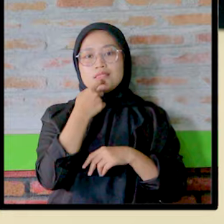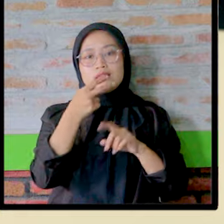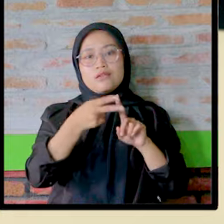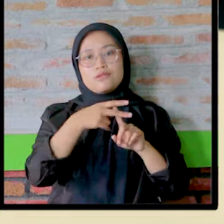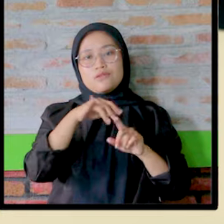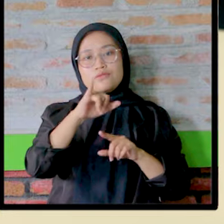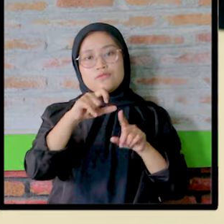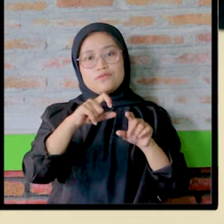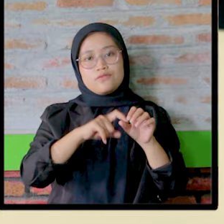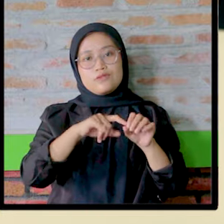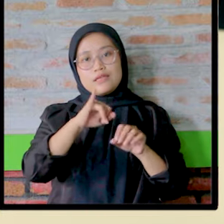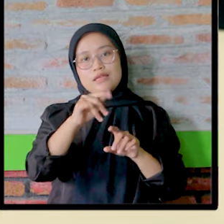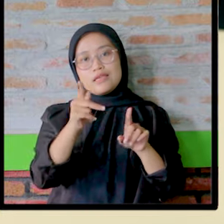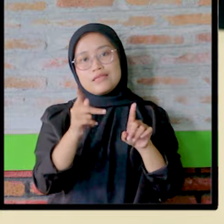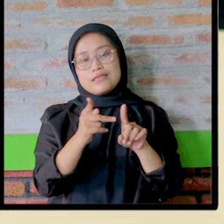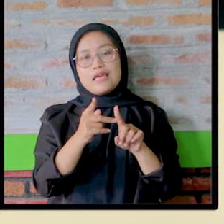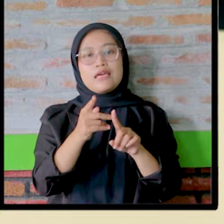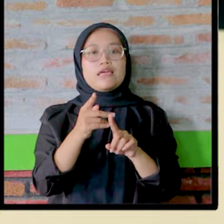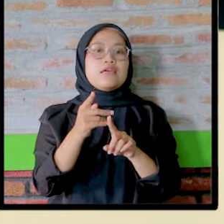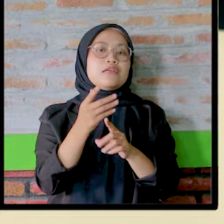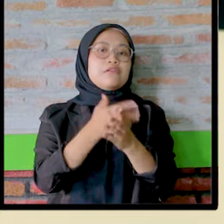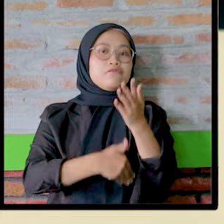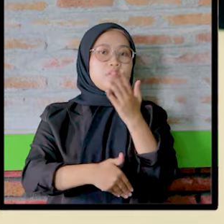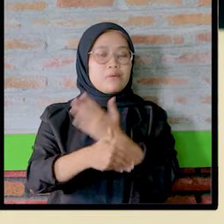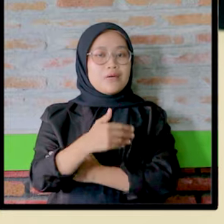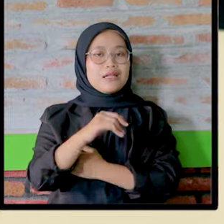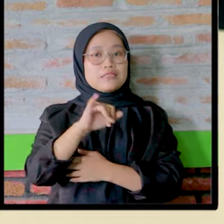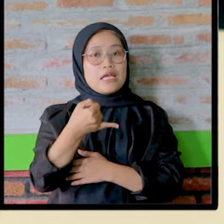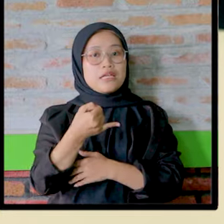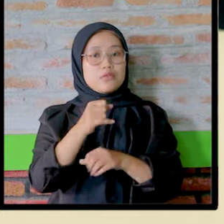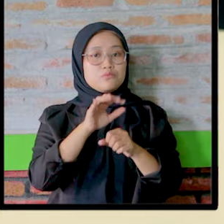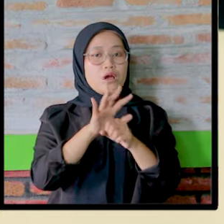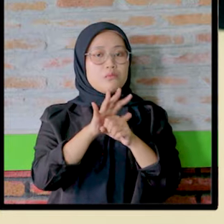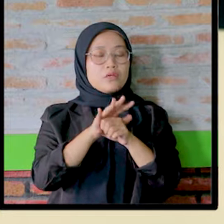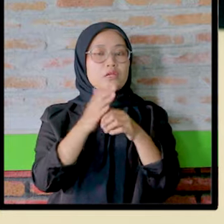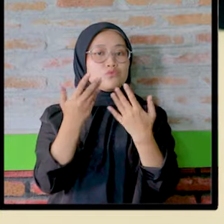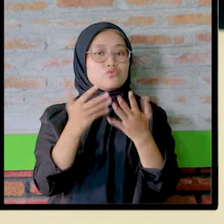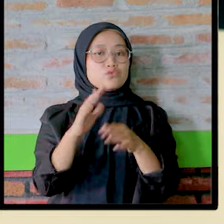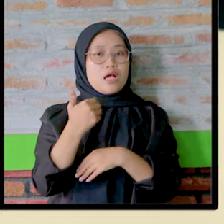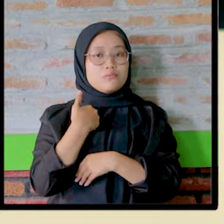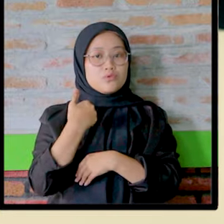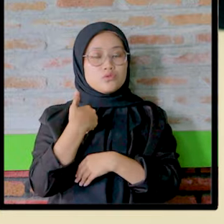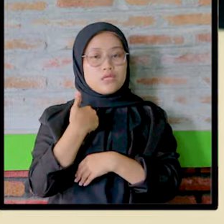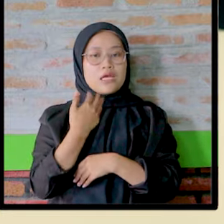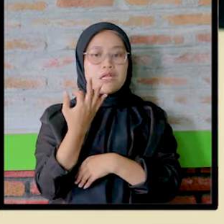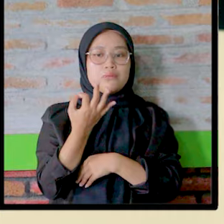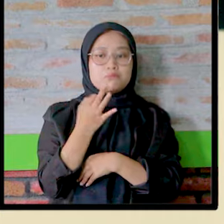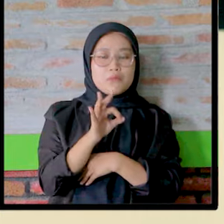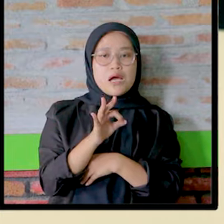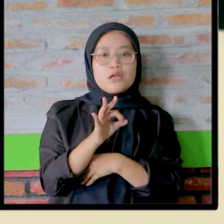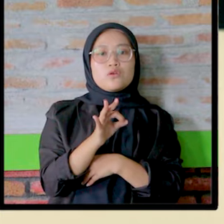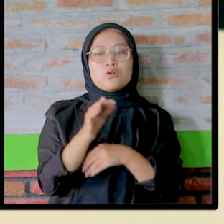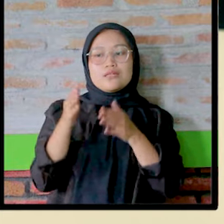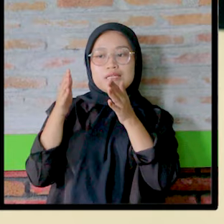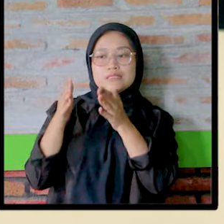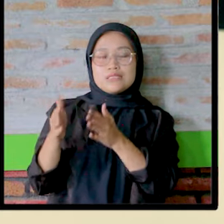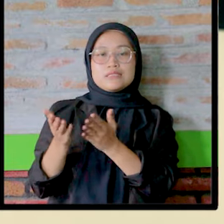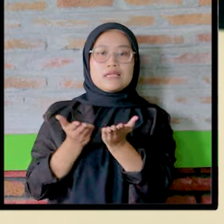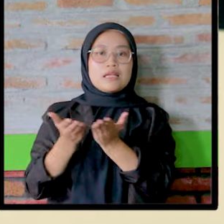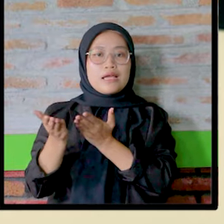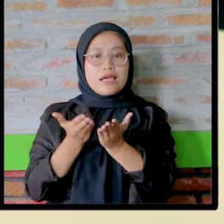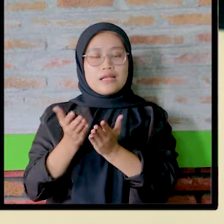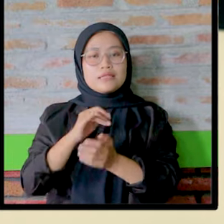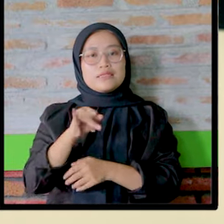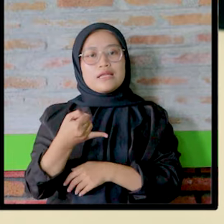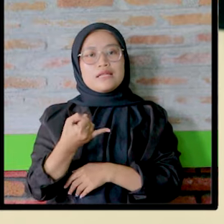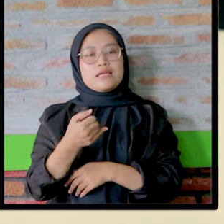diabel jadi Muhammadiyah sudah punya fikih diabel baru Sisi layanannya itu paralegal di setiap paralegal